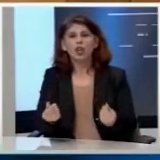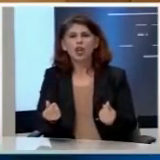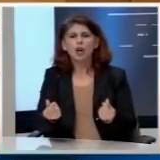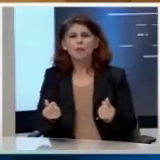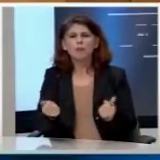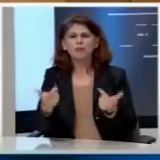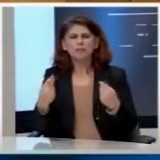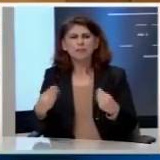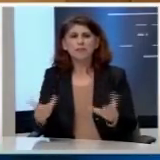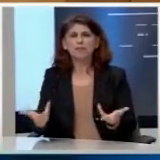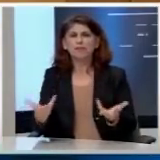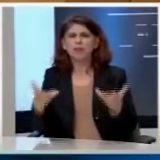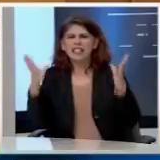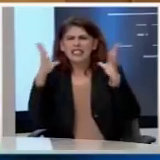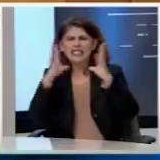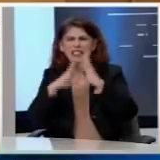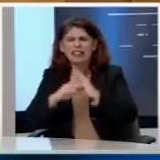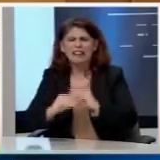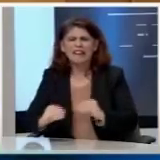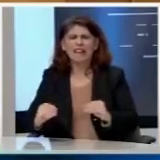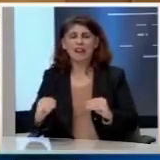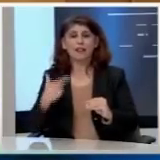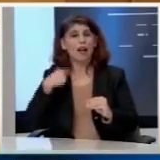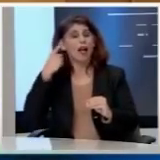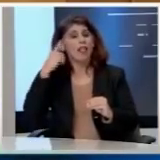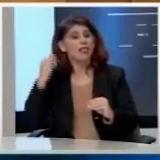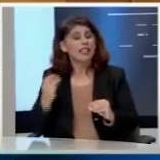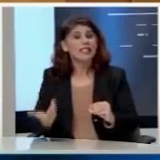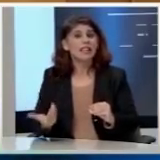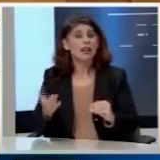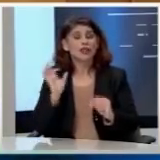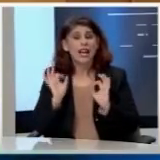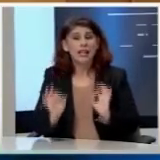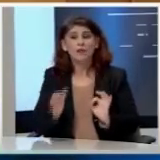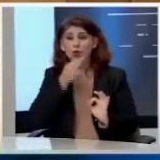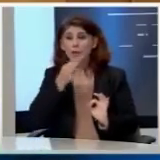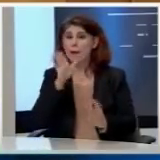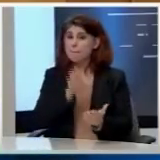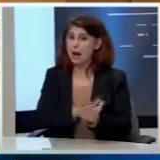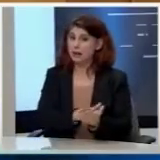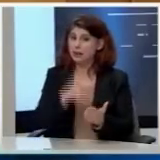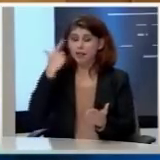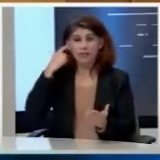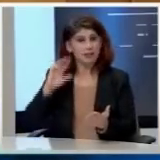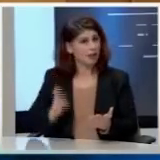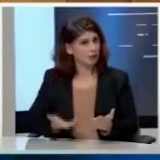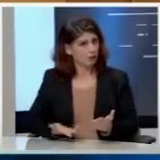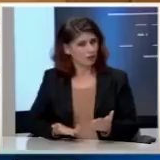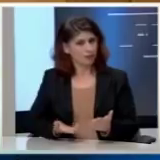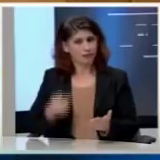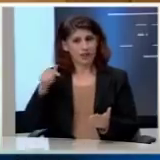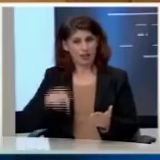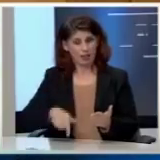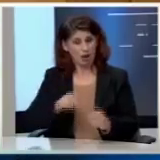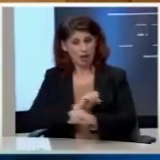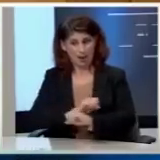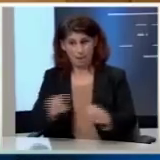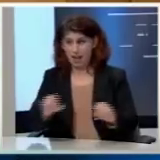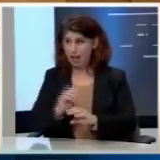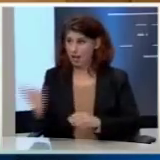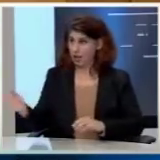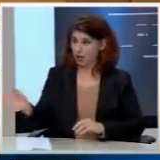θα έλεγα, χωρίς να γνωρίζουν τι ακριβώς έχουν πει οι μάρτυρες. Θα ήθελα να σας πω εδώ, να σας